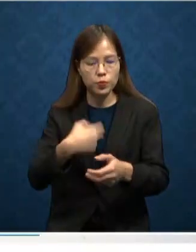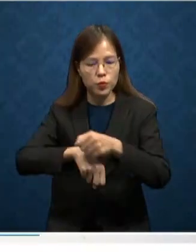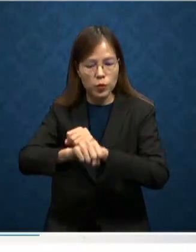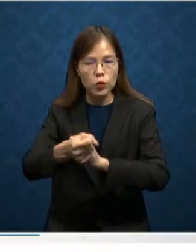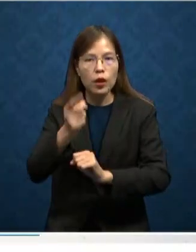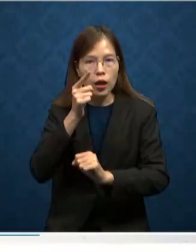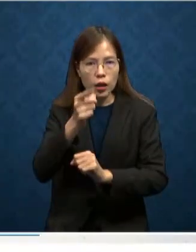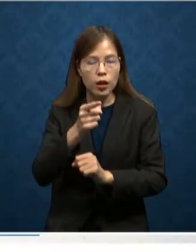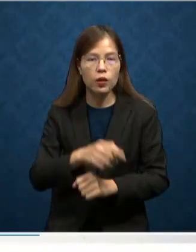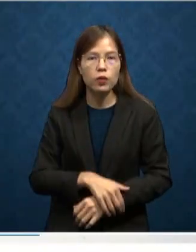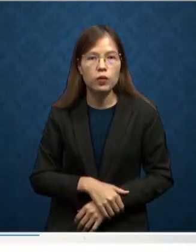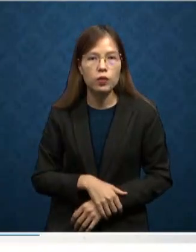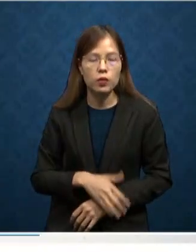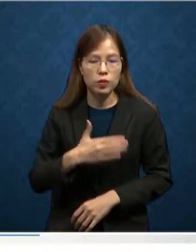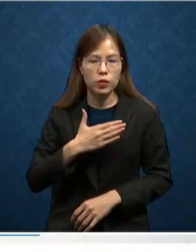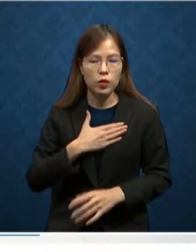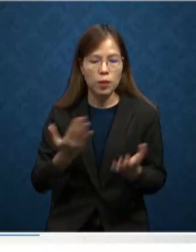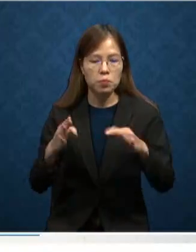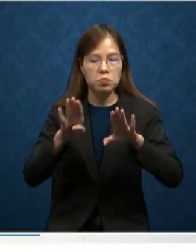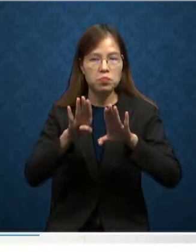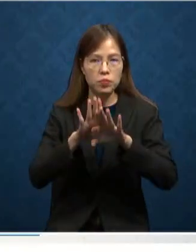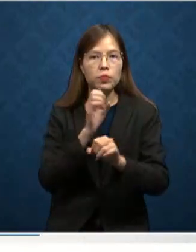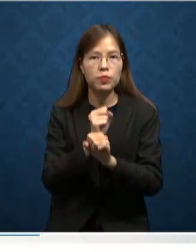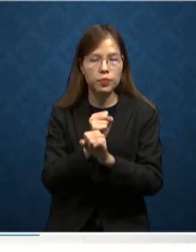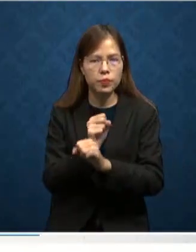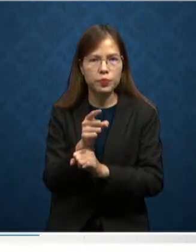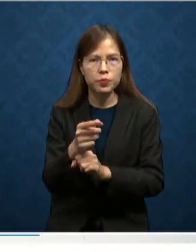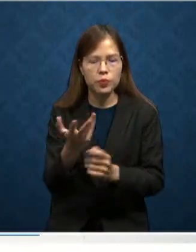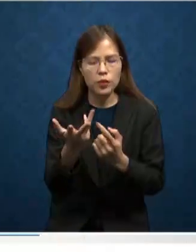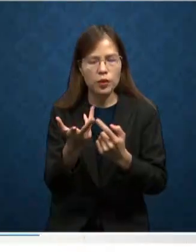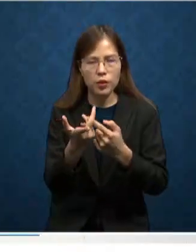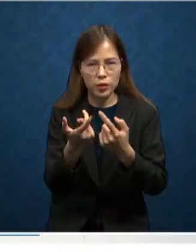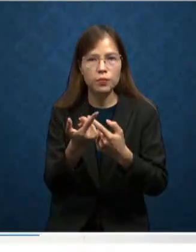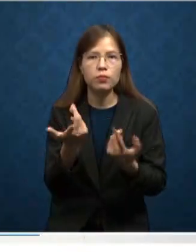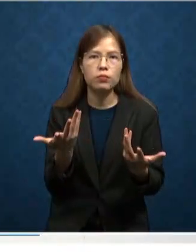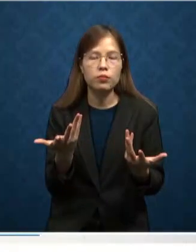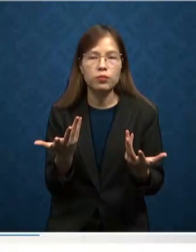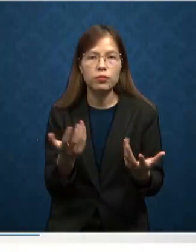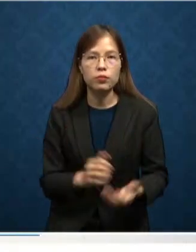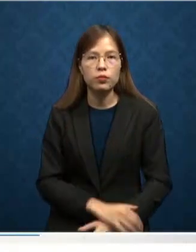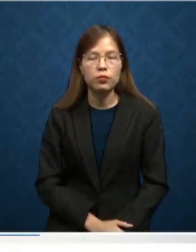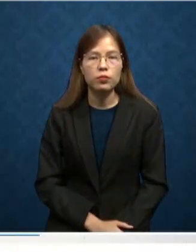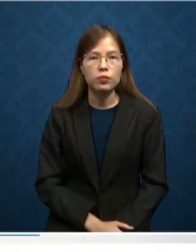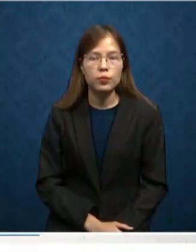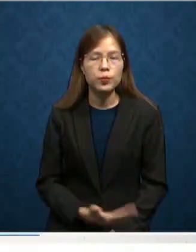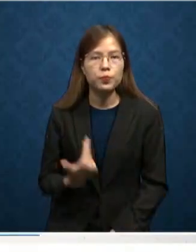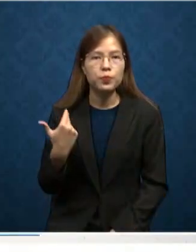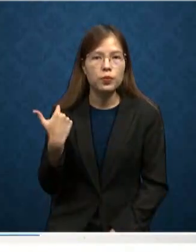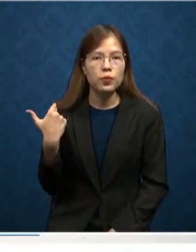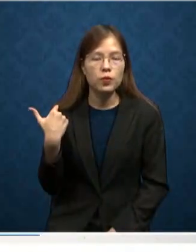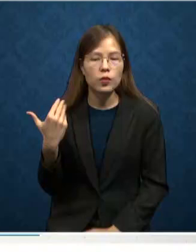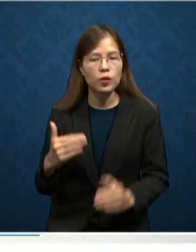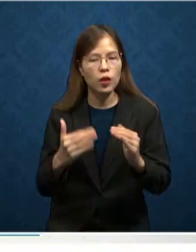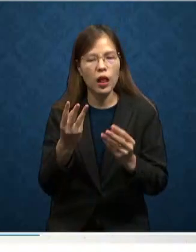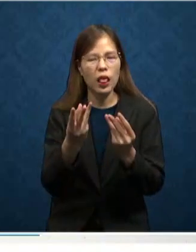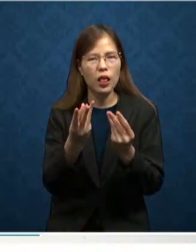แล้วนะเราก็ถือว่าจะเป็นคดีที่เราต้องทำก็ก็ให้นับไปเลยอย่างเงี้อันนี้ก็เรียนว่ามันก็จะมีความคัดเคลื่อนในเรื่องตัว